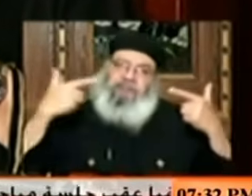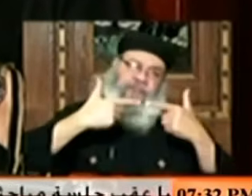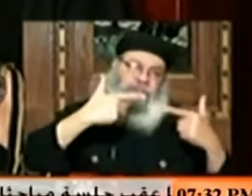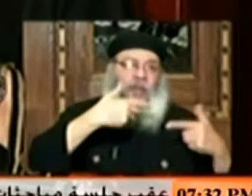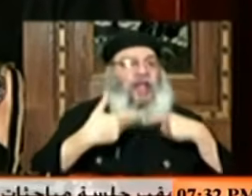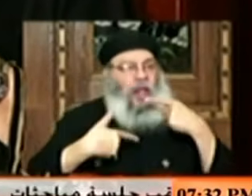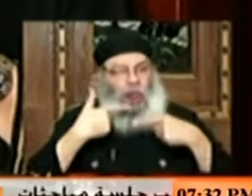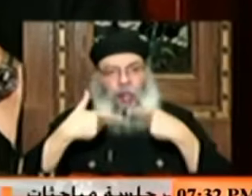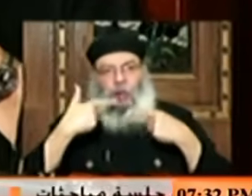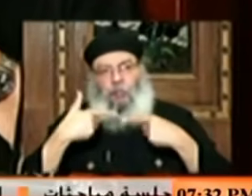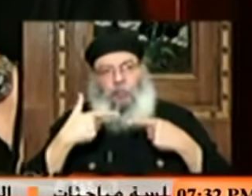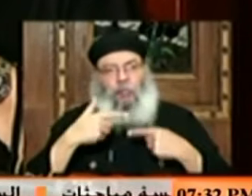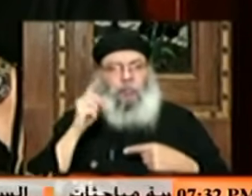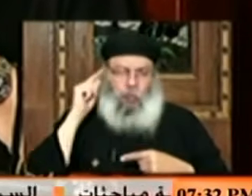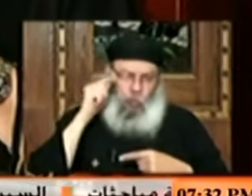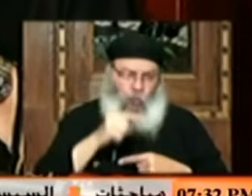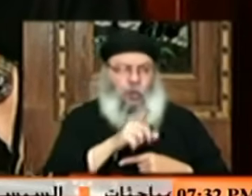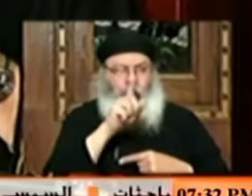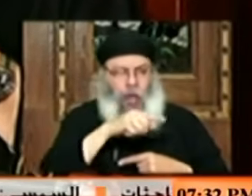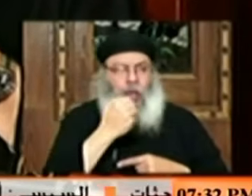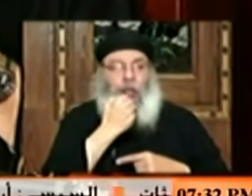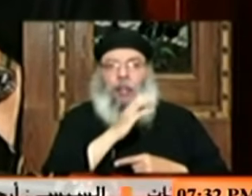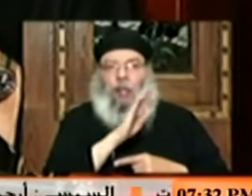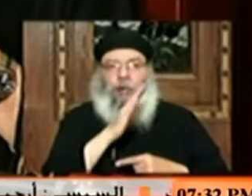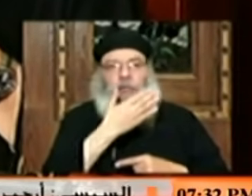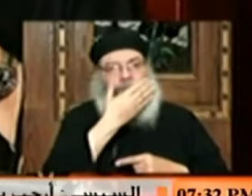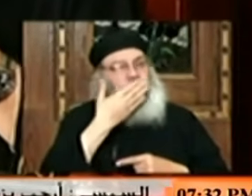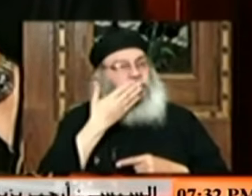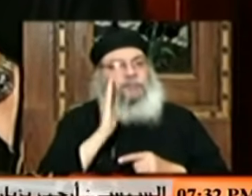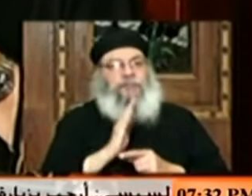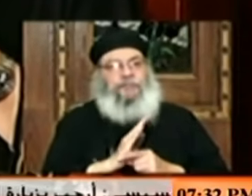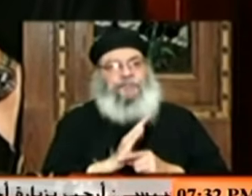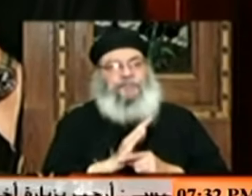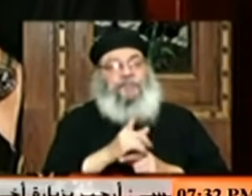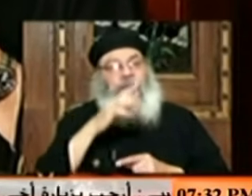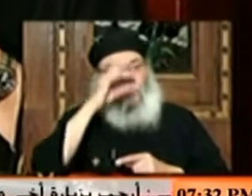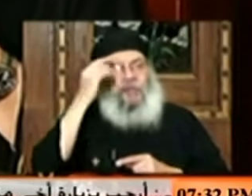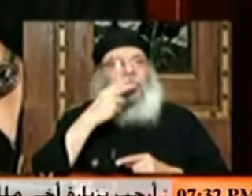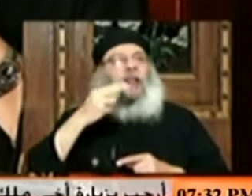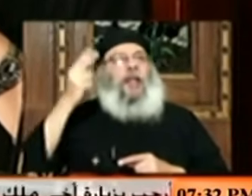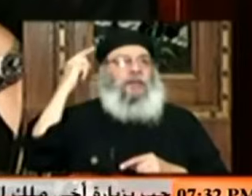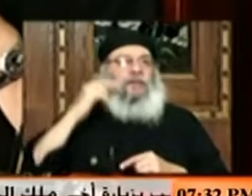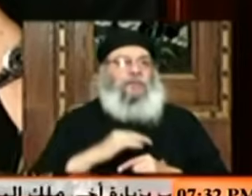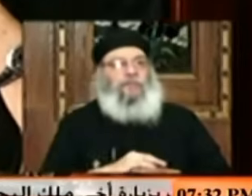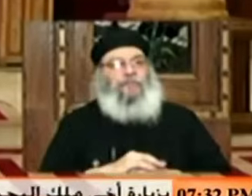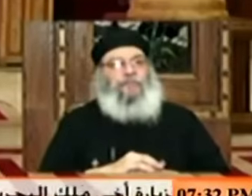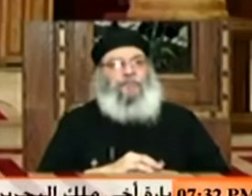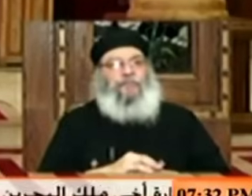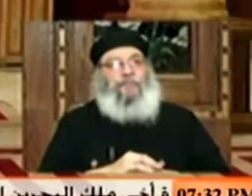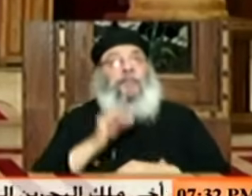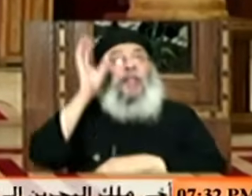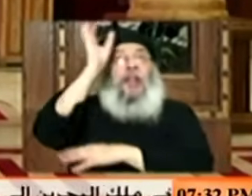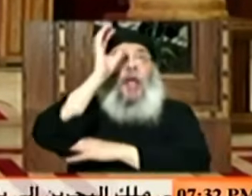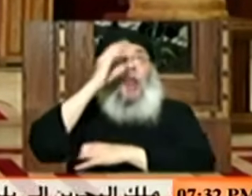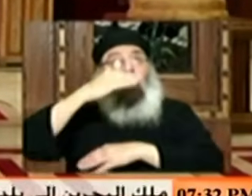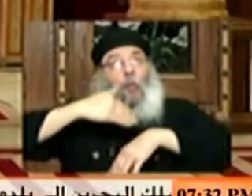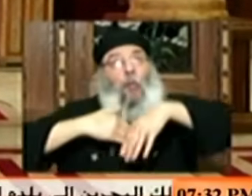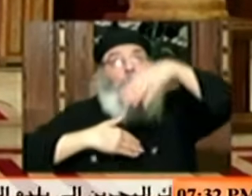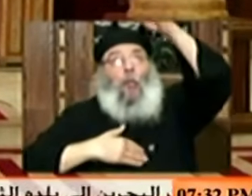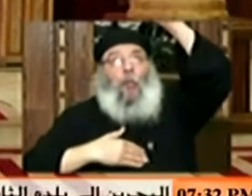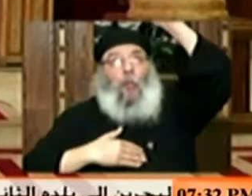بيتكلموا بيتهم وك ودايما يقولوا المثل اللطيف القديم جدا النخله الكبيره